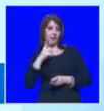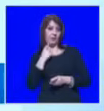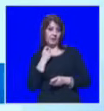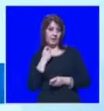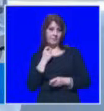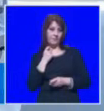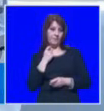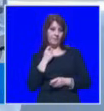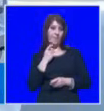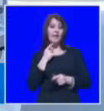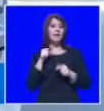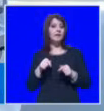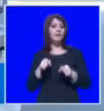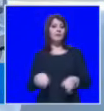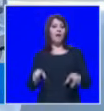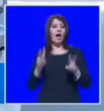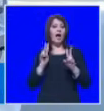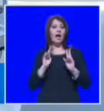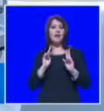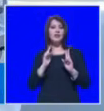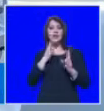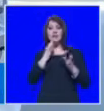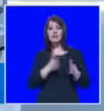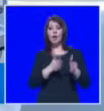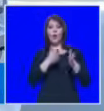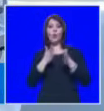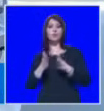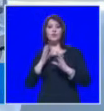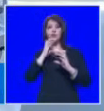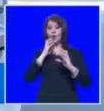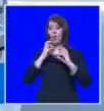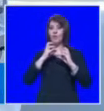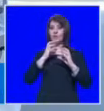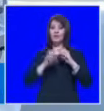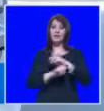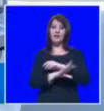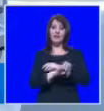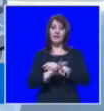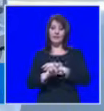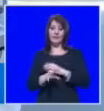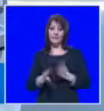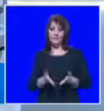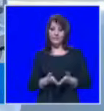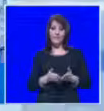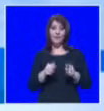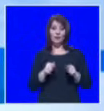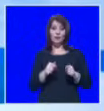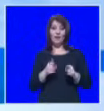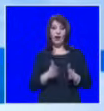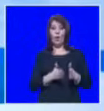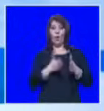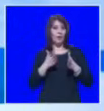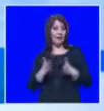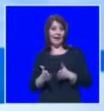И с това решение всъщност се отложи и комуникационната кампания. Това засили и гласовете против това